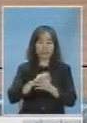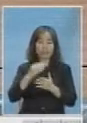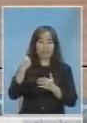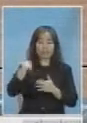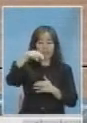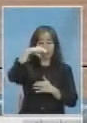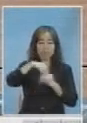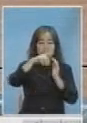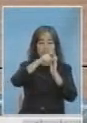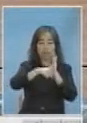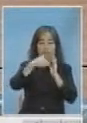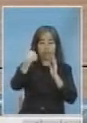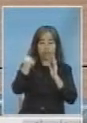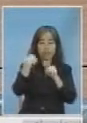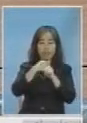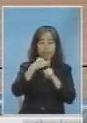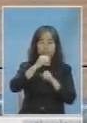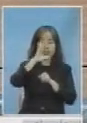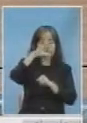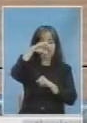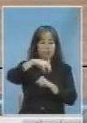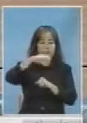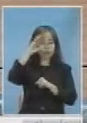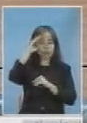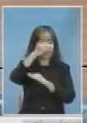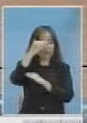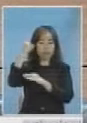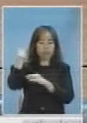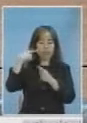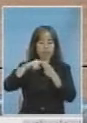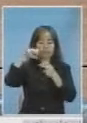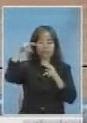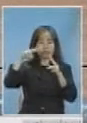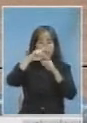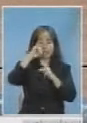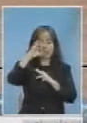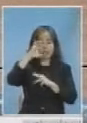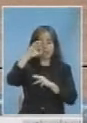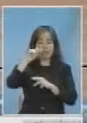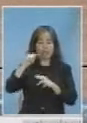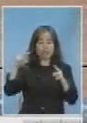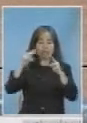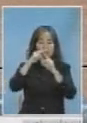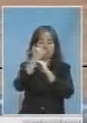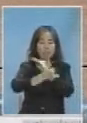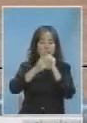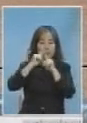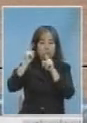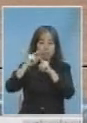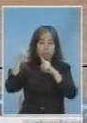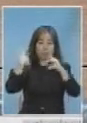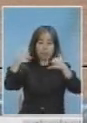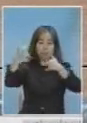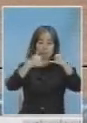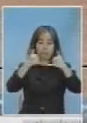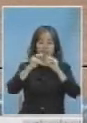านฝ่ายเลขานุการอยู่ที่สำนักงานตำรวจแห่งชาติมีกระทรวง ICT มีกระทรวงการต่างประเทศกระทรวงต่างๆเนี่ยเข้าร่วมแต่ว่าก